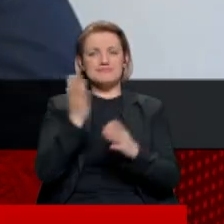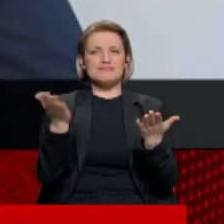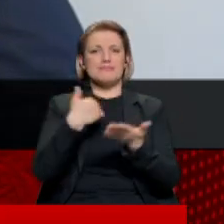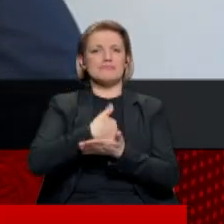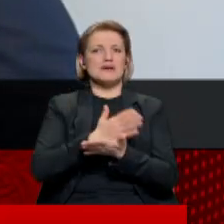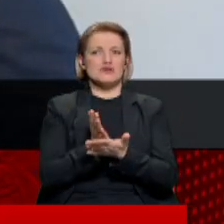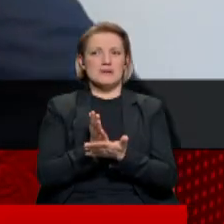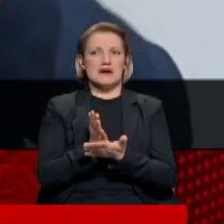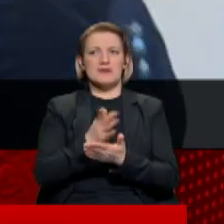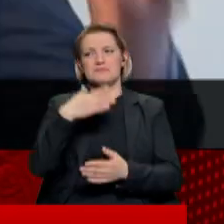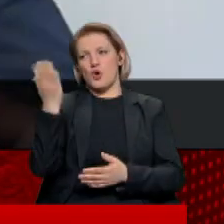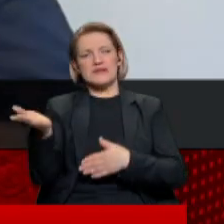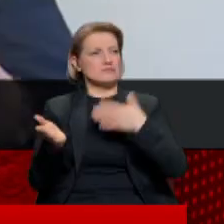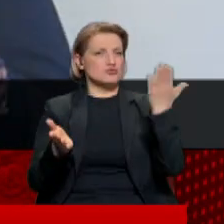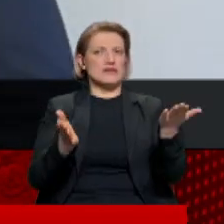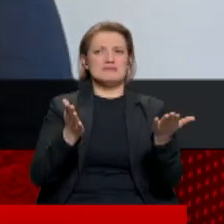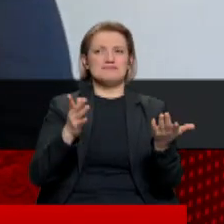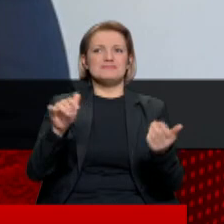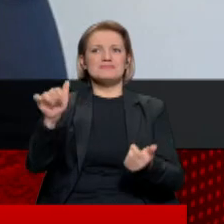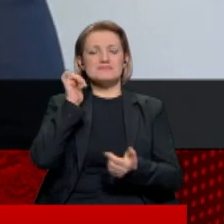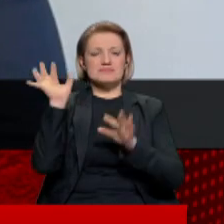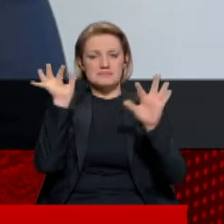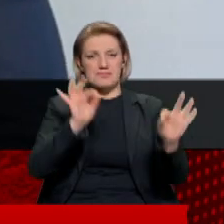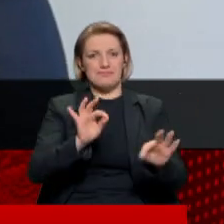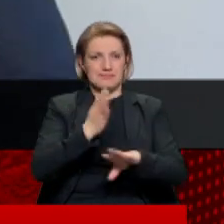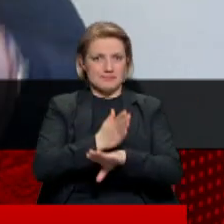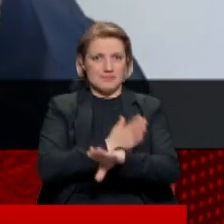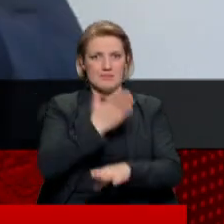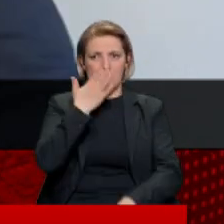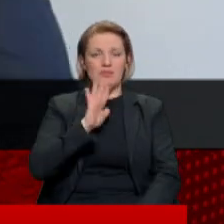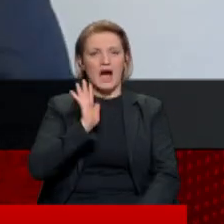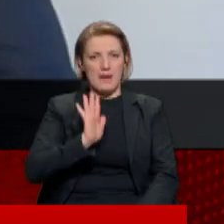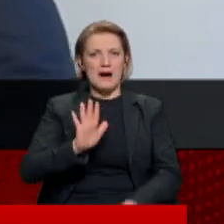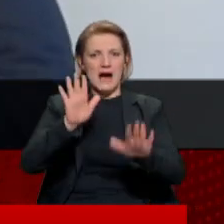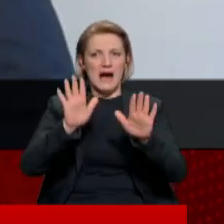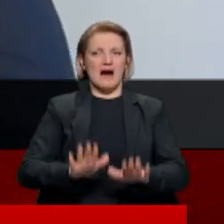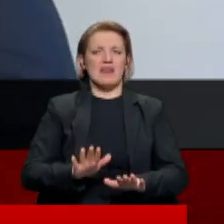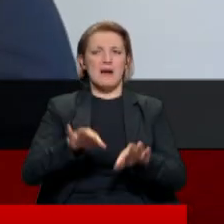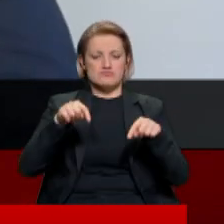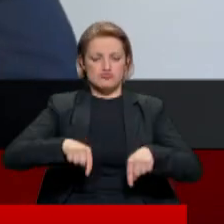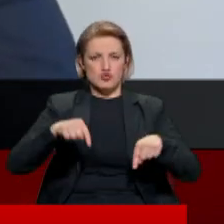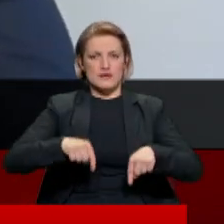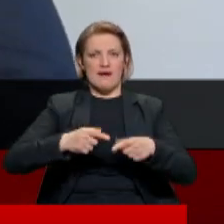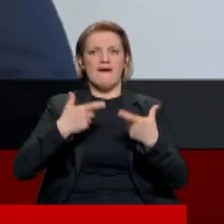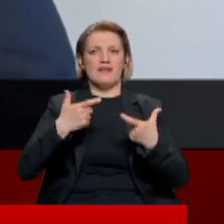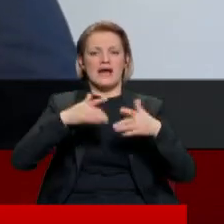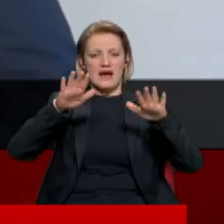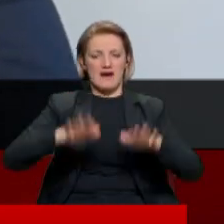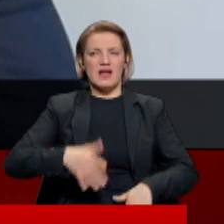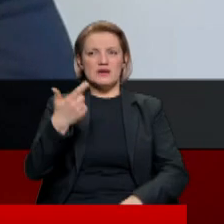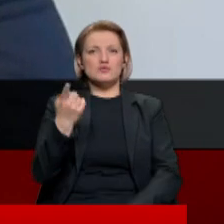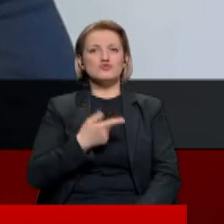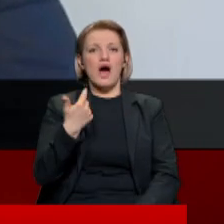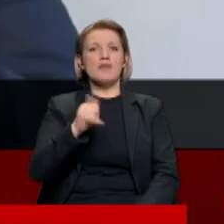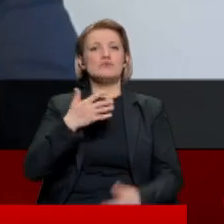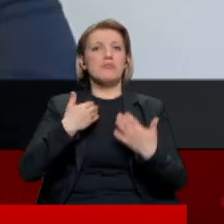Dağıldık. Biz oradayız, buradayız. Dönecek bir memleketimiz yok. Ama kalanlar, burada kalanlar %60'a yakını göç